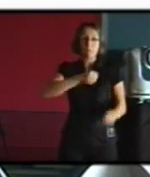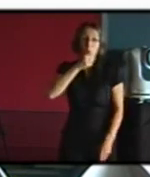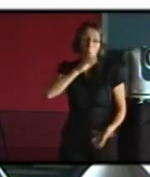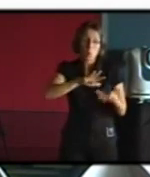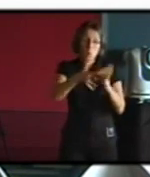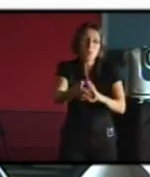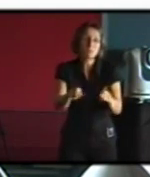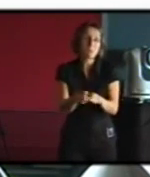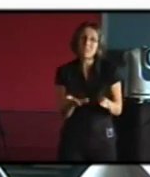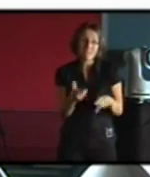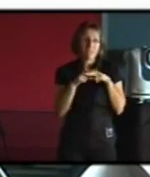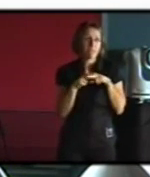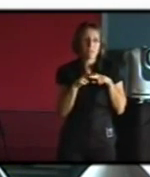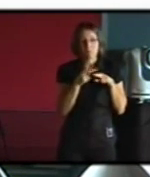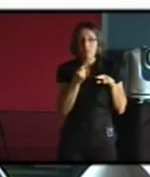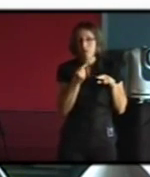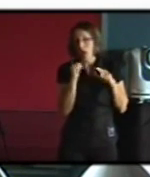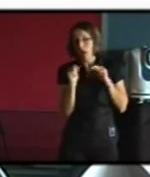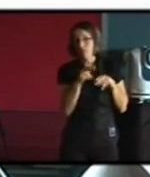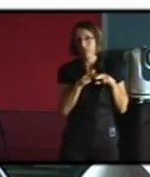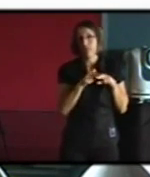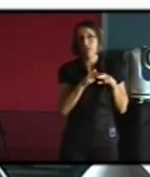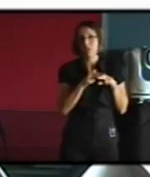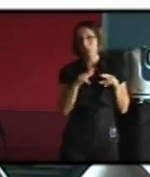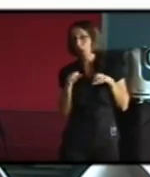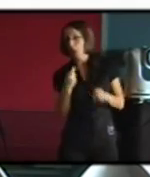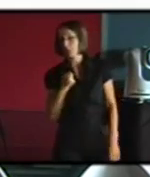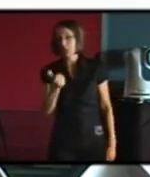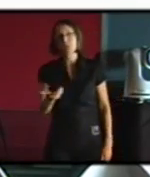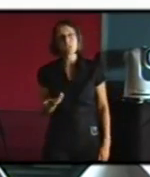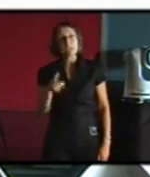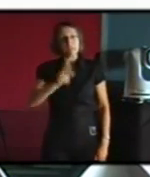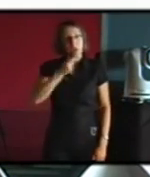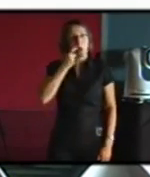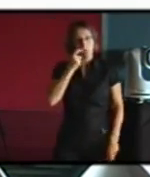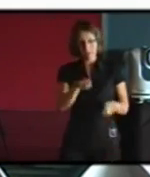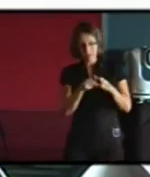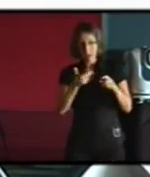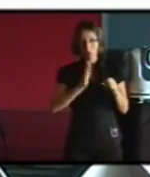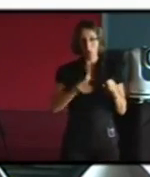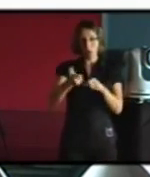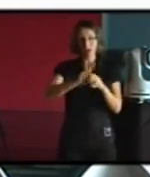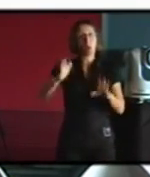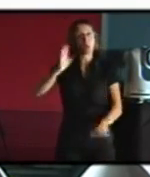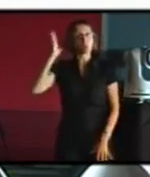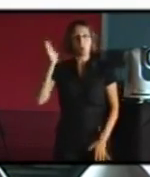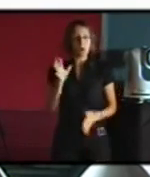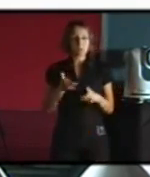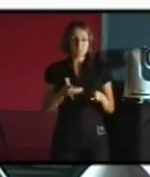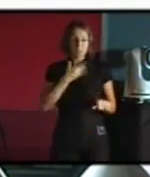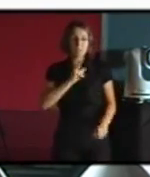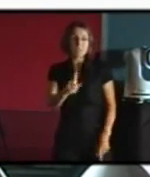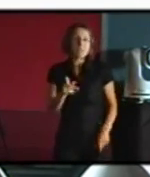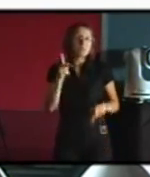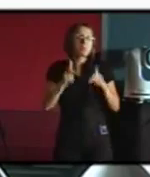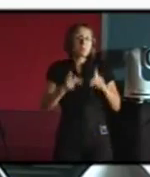qui est en partie vide, mais qui occupe aujourd'hui un territoire qui devient stratégique. Peut-être qu'il y a 15 ans, c'était... peut-être un petit